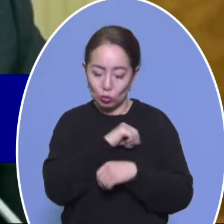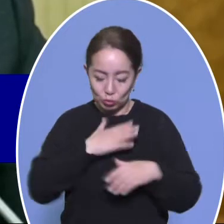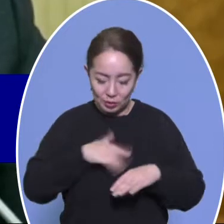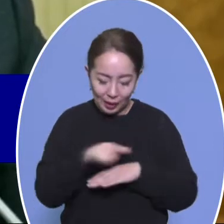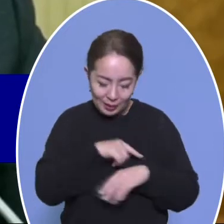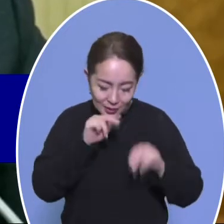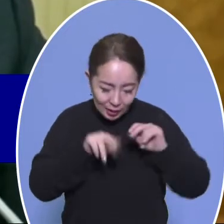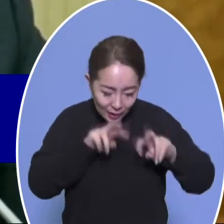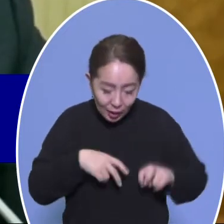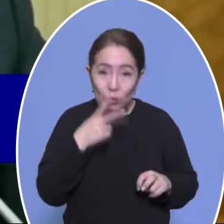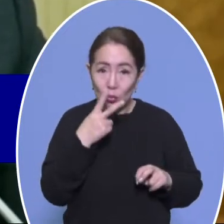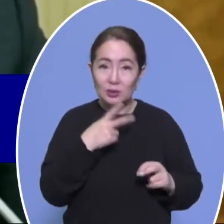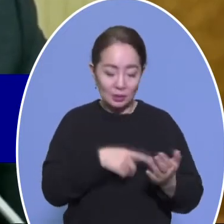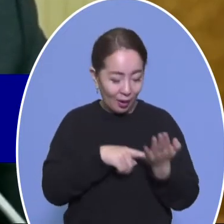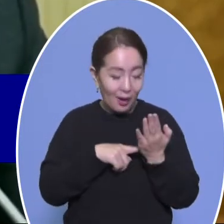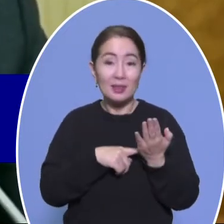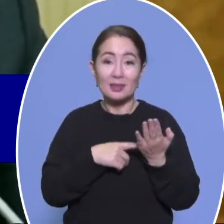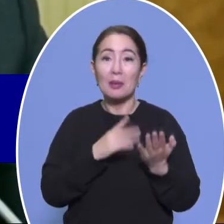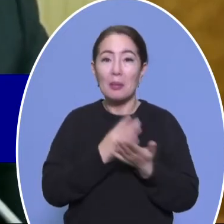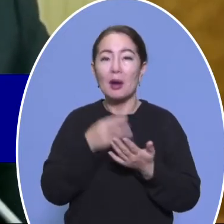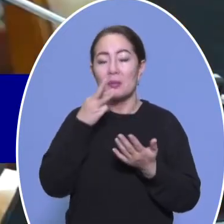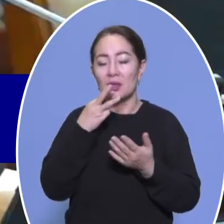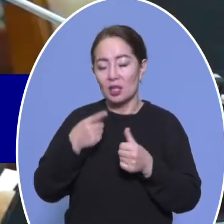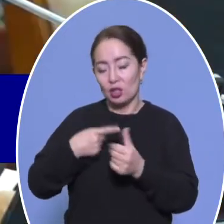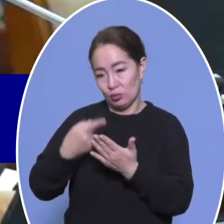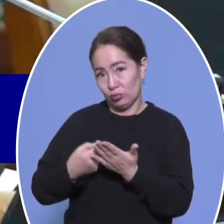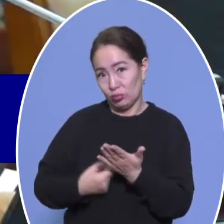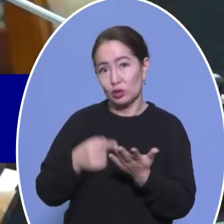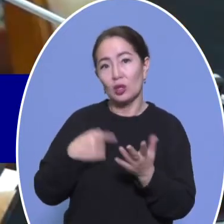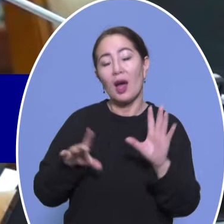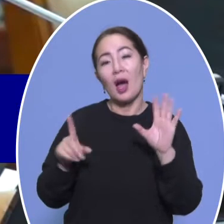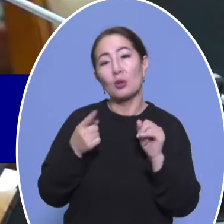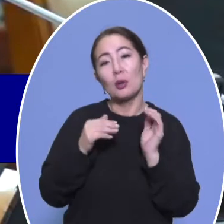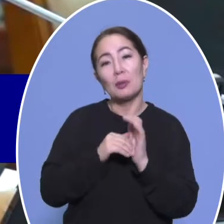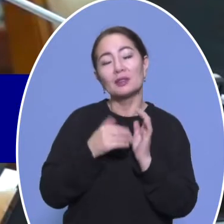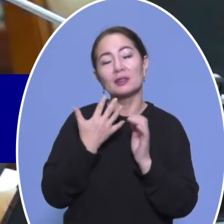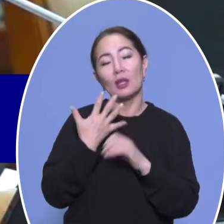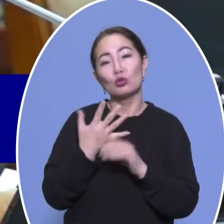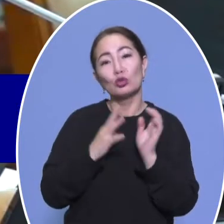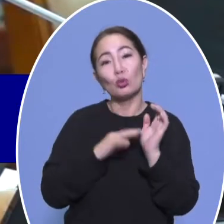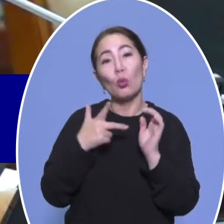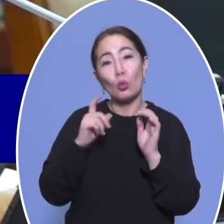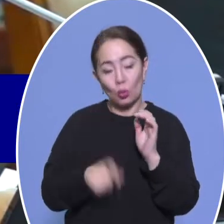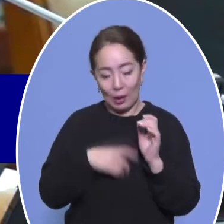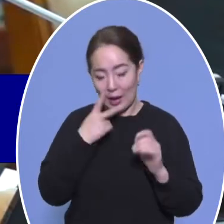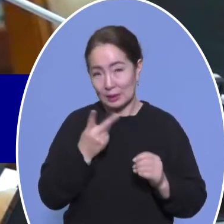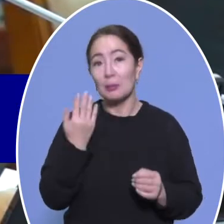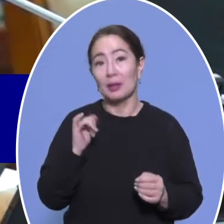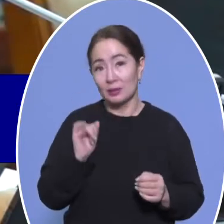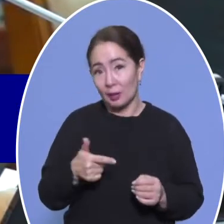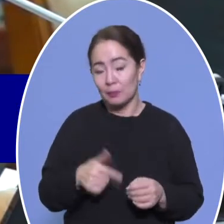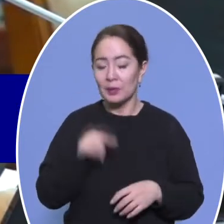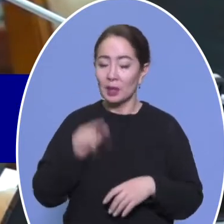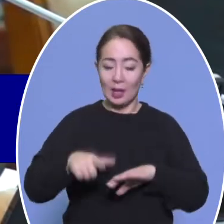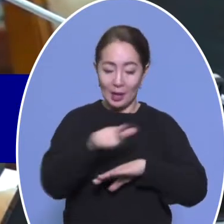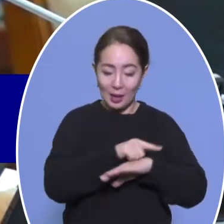газрыг шалгаж үзсэн, харсан, хянсан ийм бас мэдээлэл бүртгэгдсэн. Энд бол 11,593 юм тохиолдол байгаа.